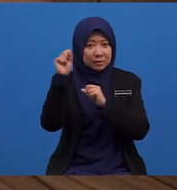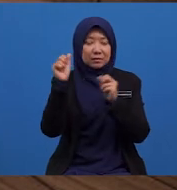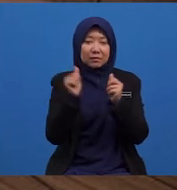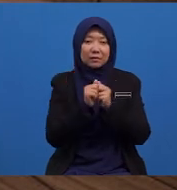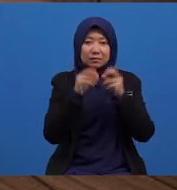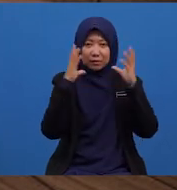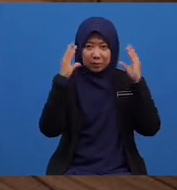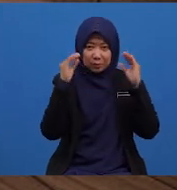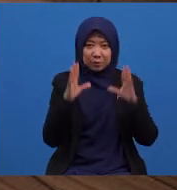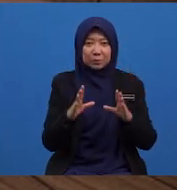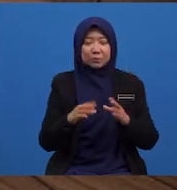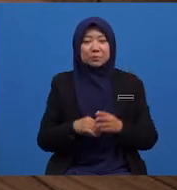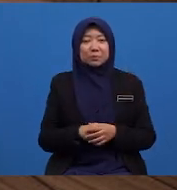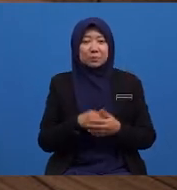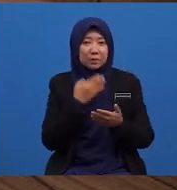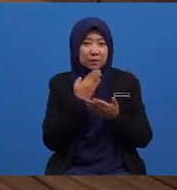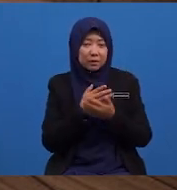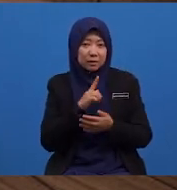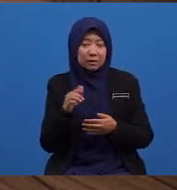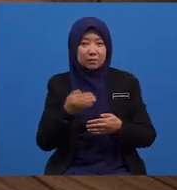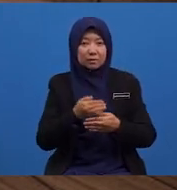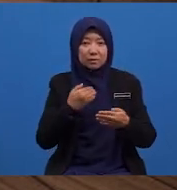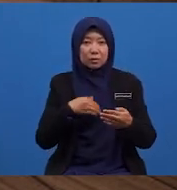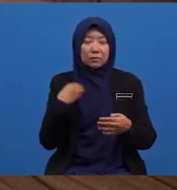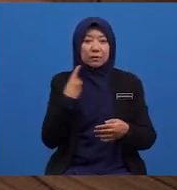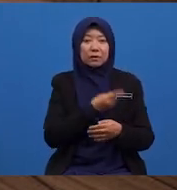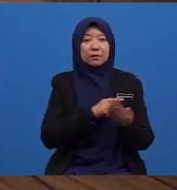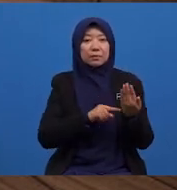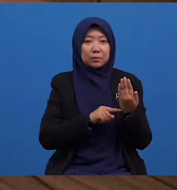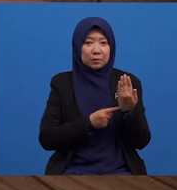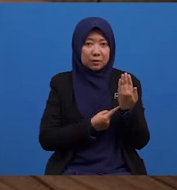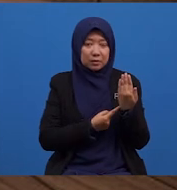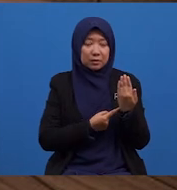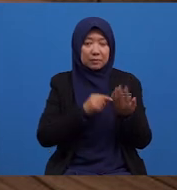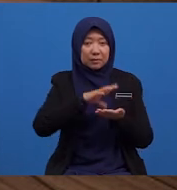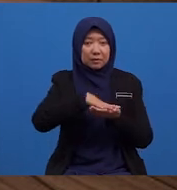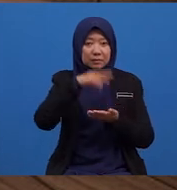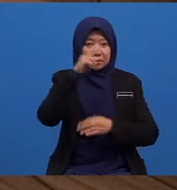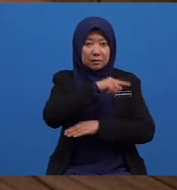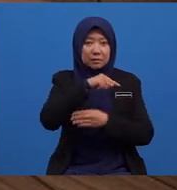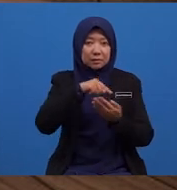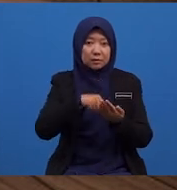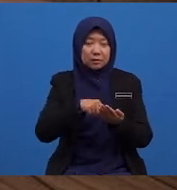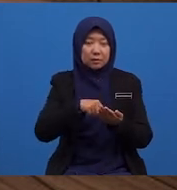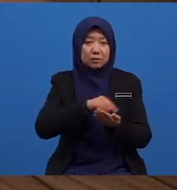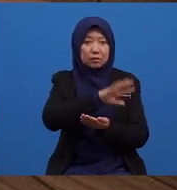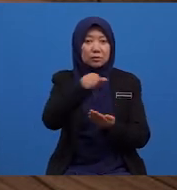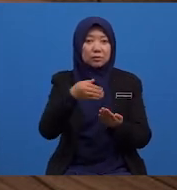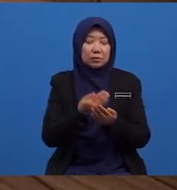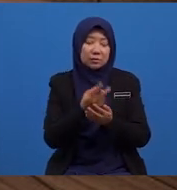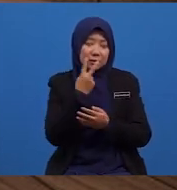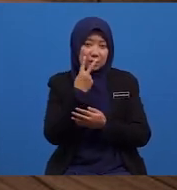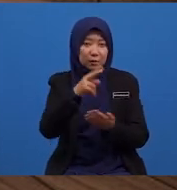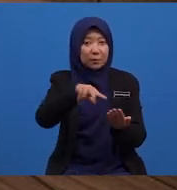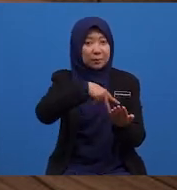cikgu. Baiklah, sebelum kita mulakan pelajaran hari ini, cikgu mahu kamu semua perhatikan